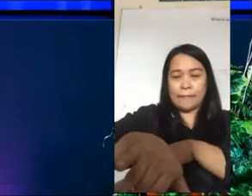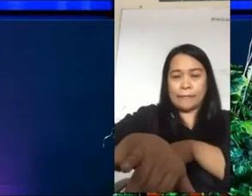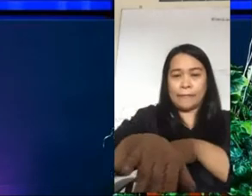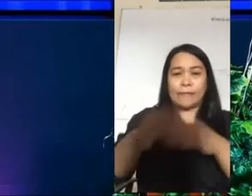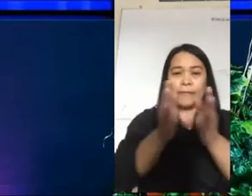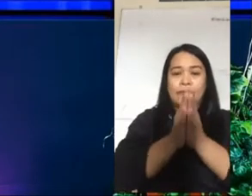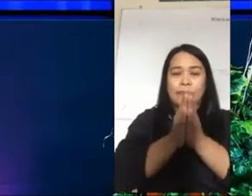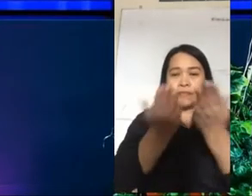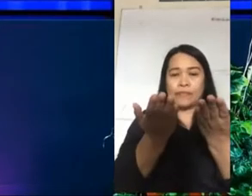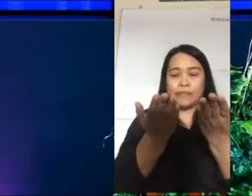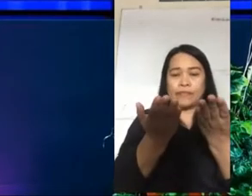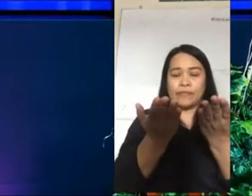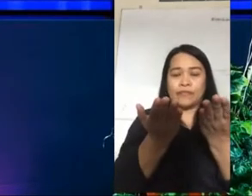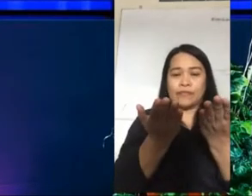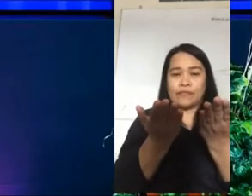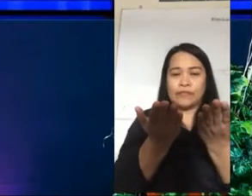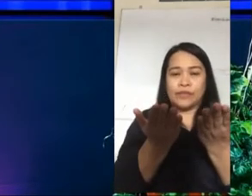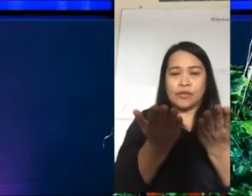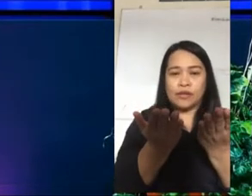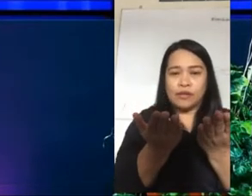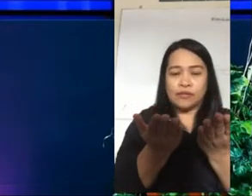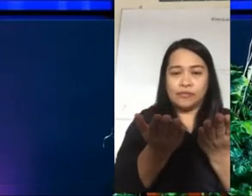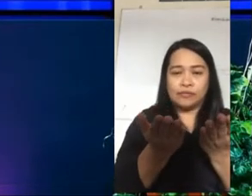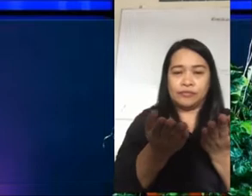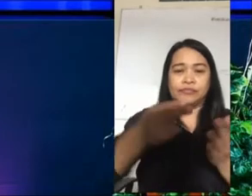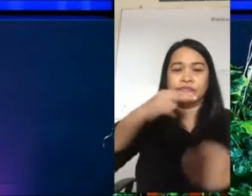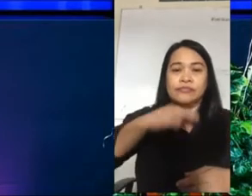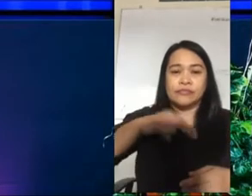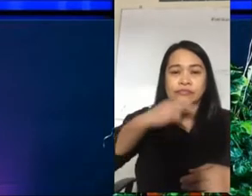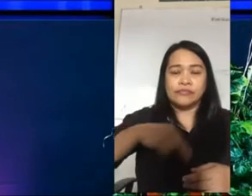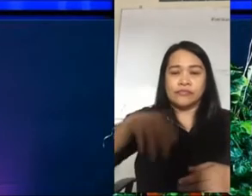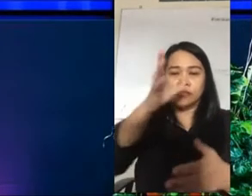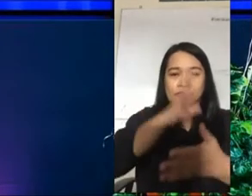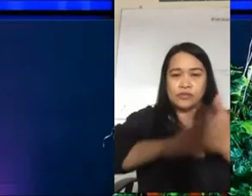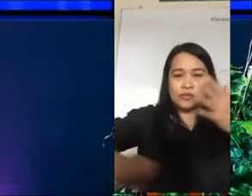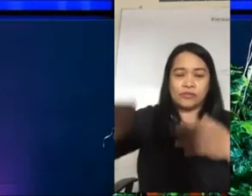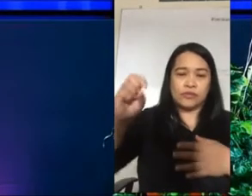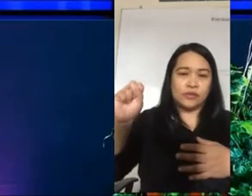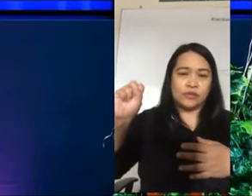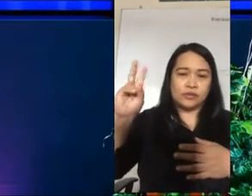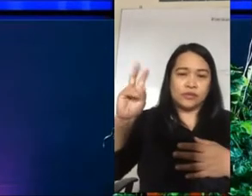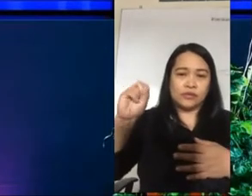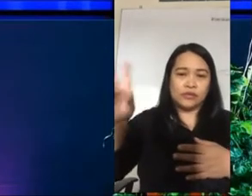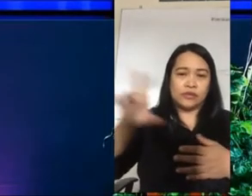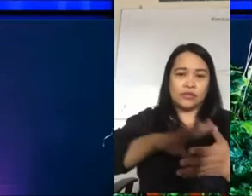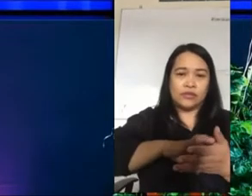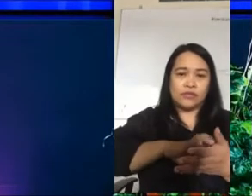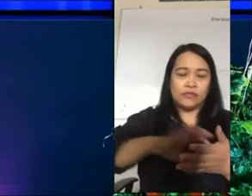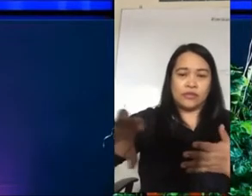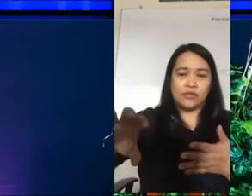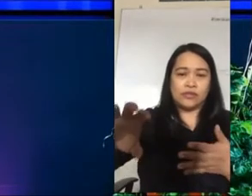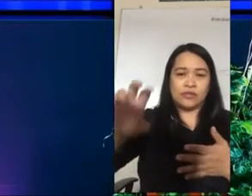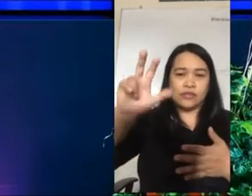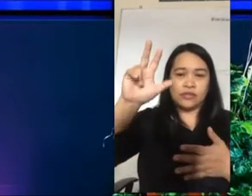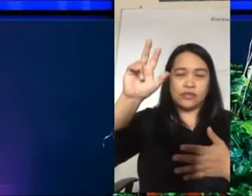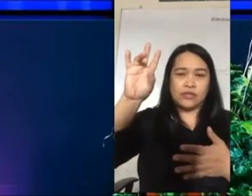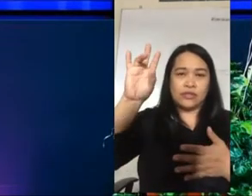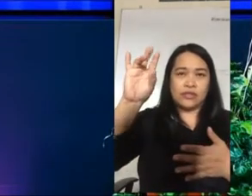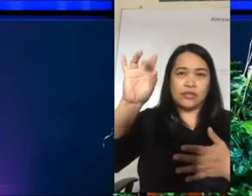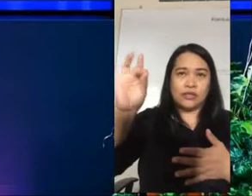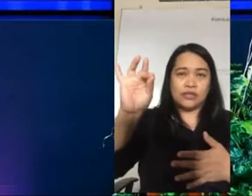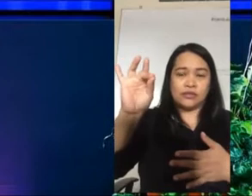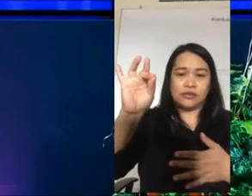Bibles in the book of Hebrews chapter 13 verse 8. Hebrews chapter 13 verse 8. This